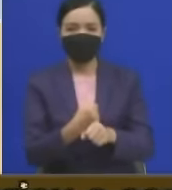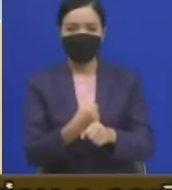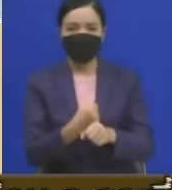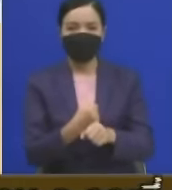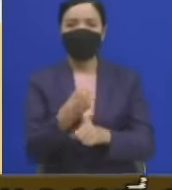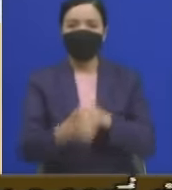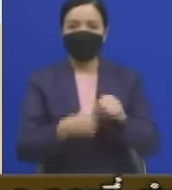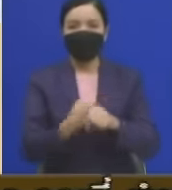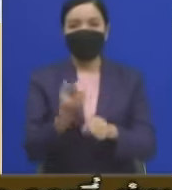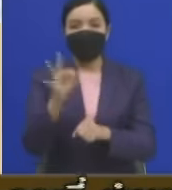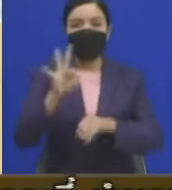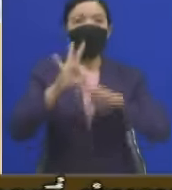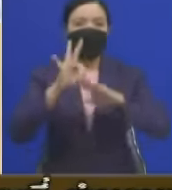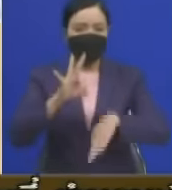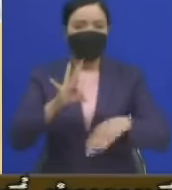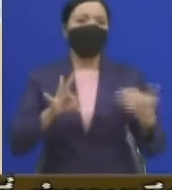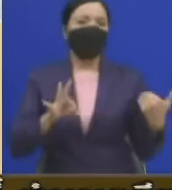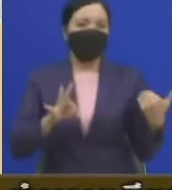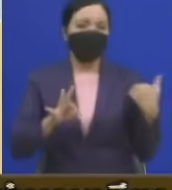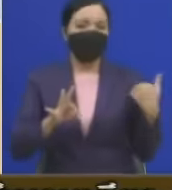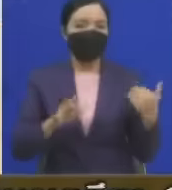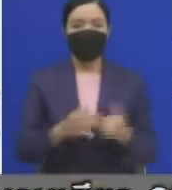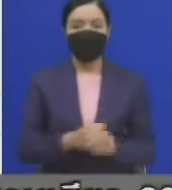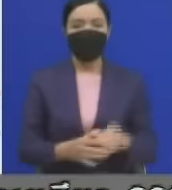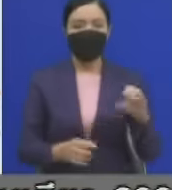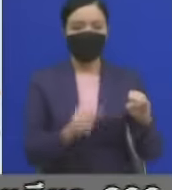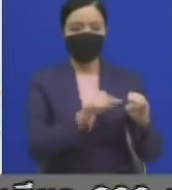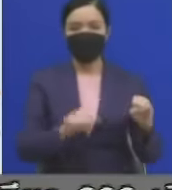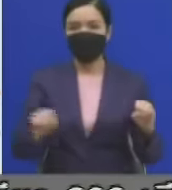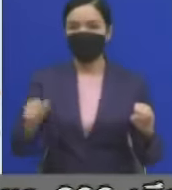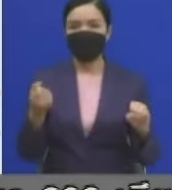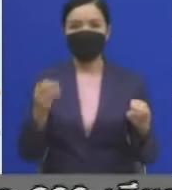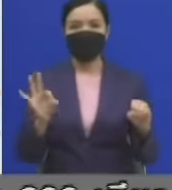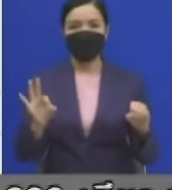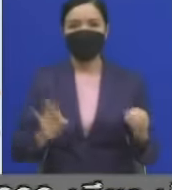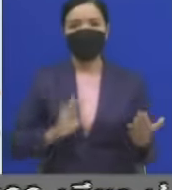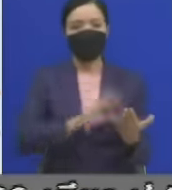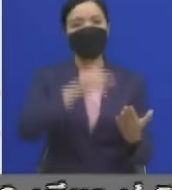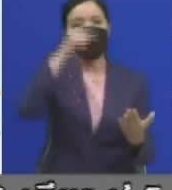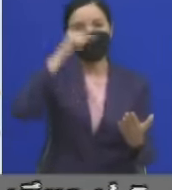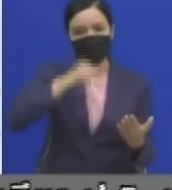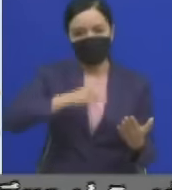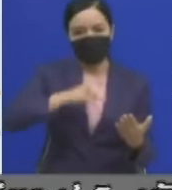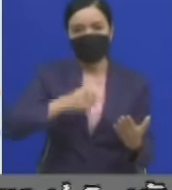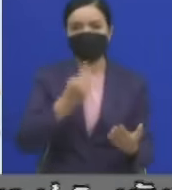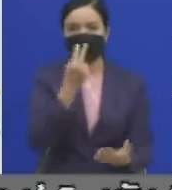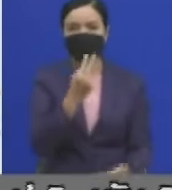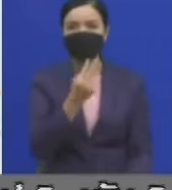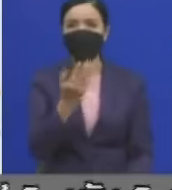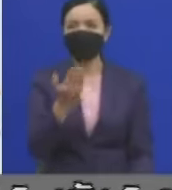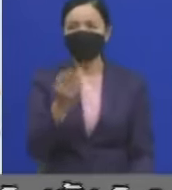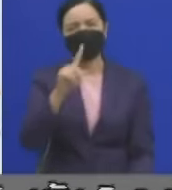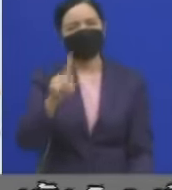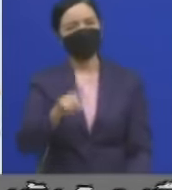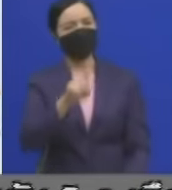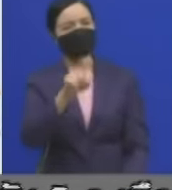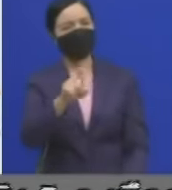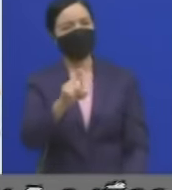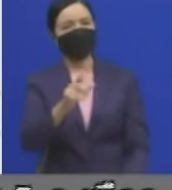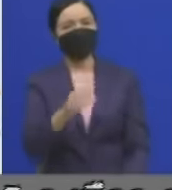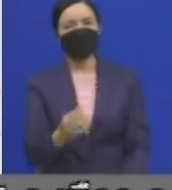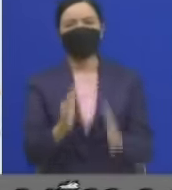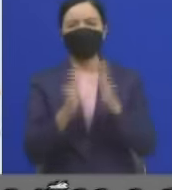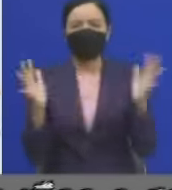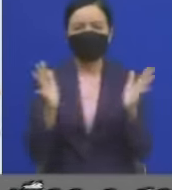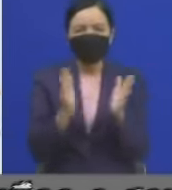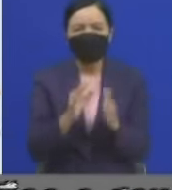อายุต่ำกว่า19ปีขึ้นมาอายุตั้งแต่0ถึง19ปีในประเทศไทยนะฮะที่ท่านผู้ชมอาจจะสงสัยว่าเอ้ยที่บอกว่าเยอะ